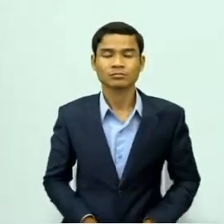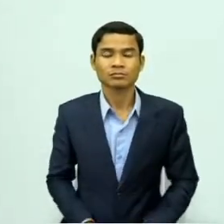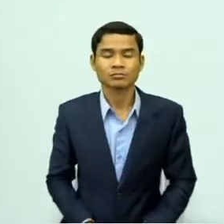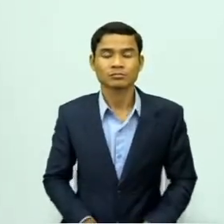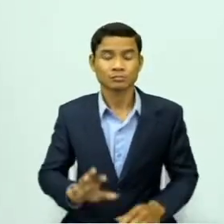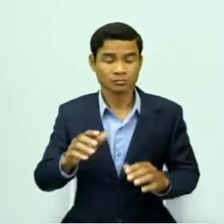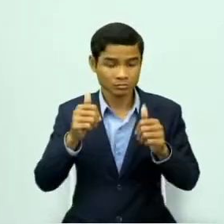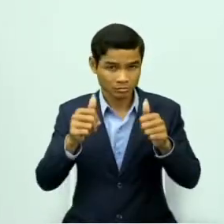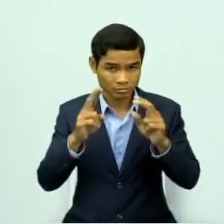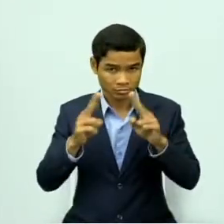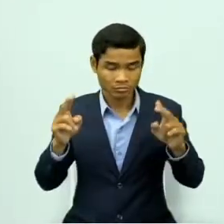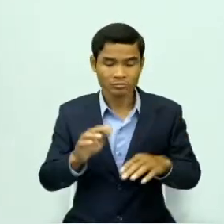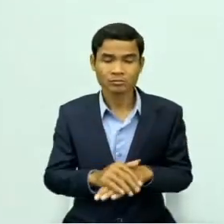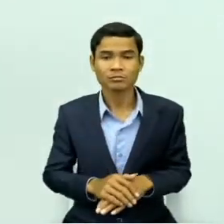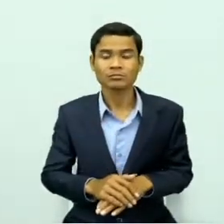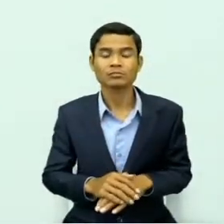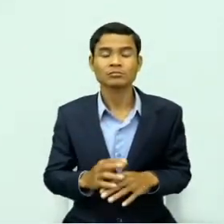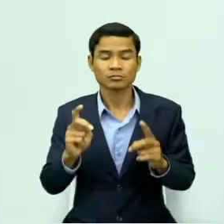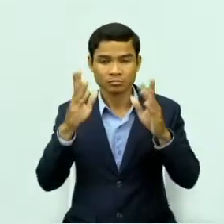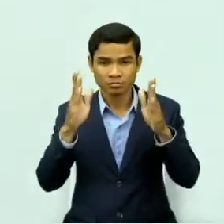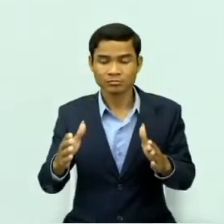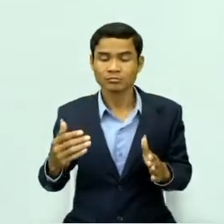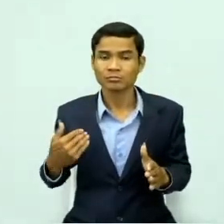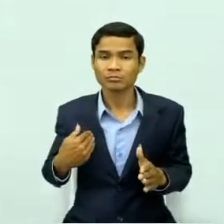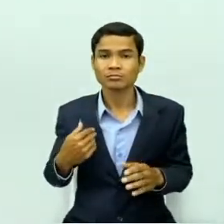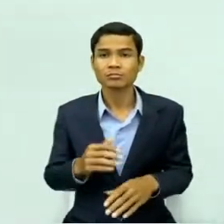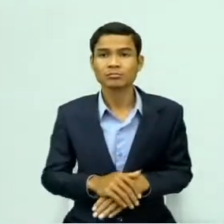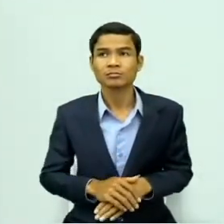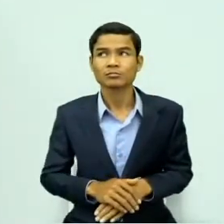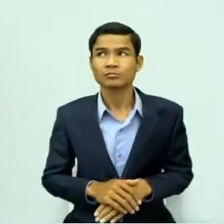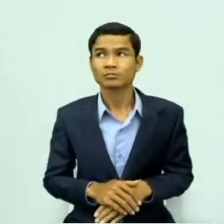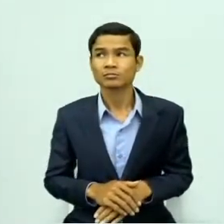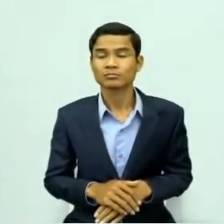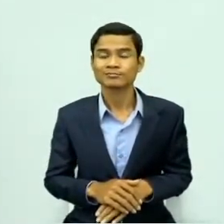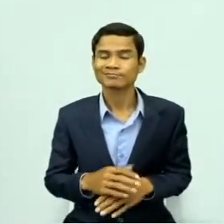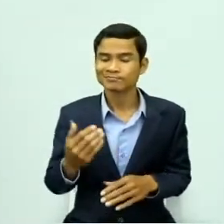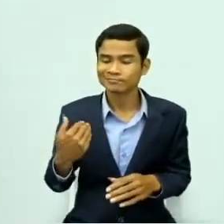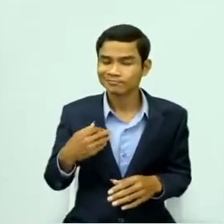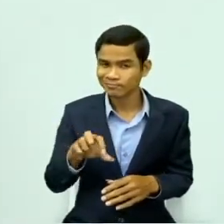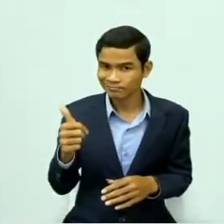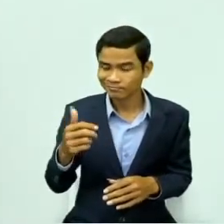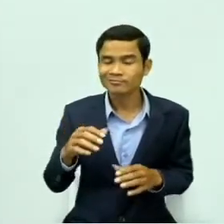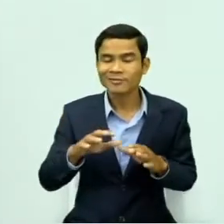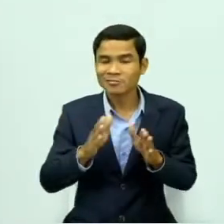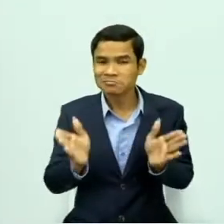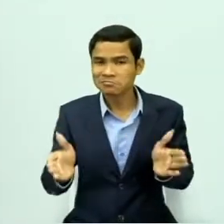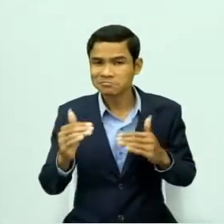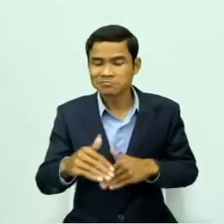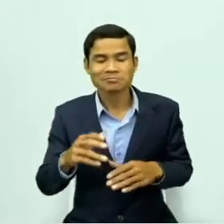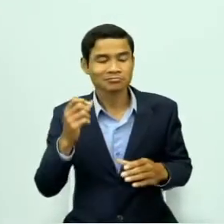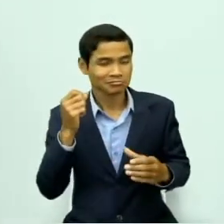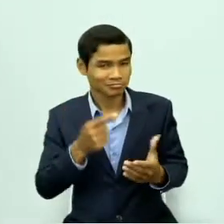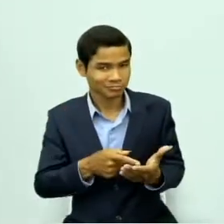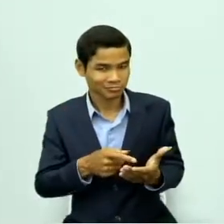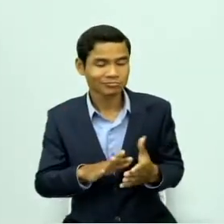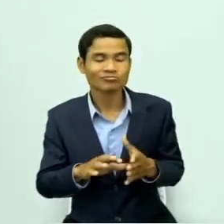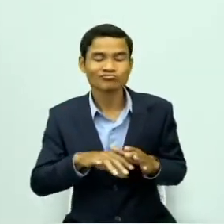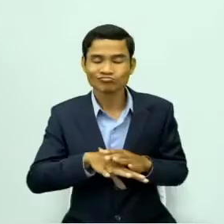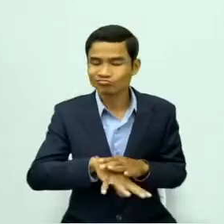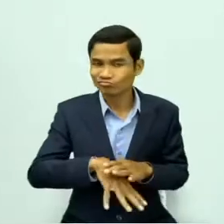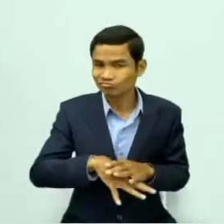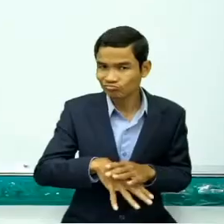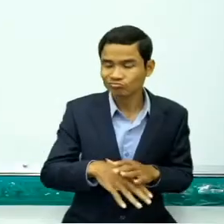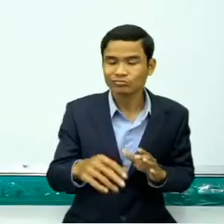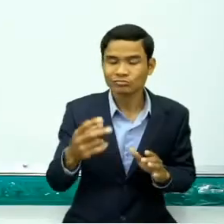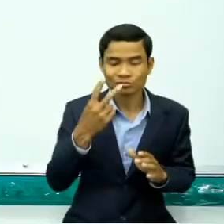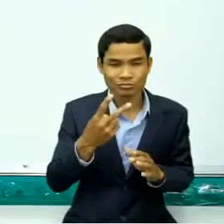chà lọ nạc con này lử nạc rú nạc miến. Chà, mình là vậy tiết nó, nó không bỏ ọp ạc cầm bằng. Con chăm mơ tặng ọc nìa